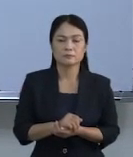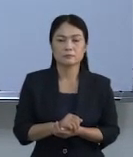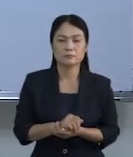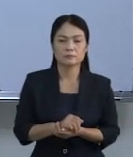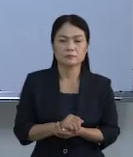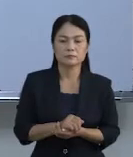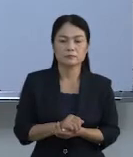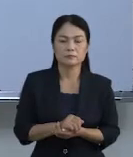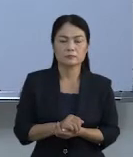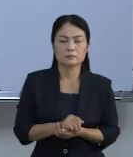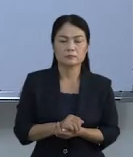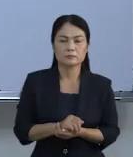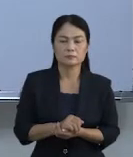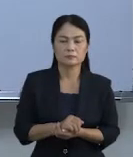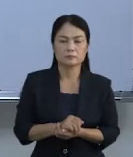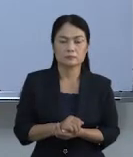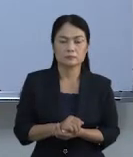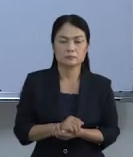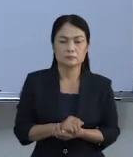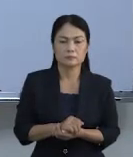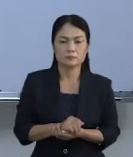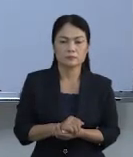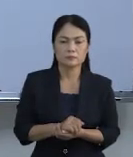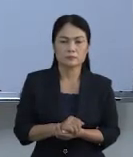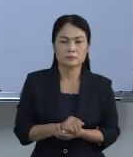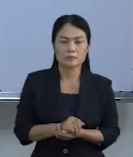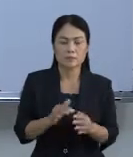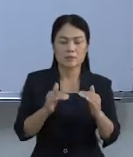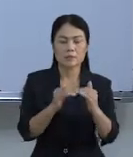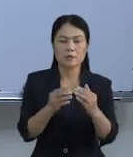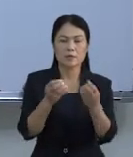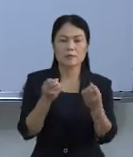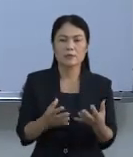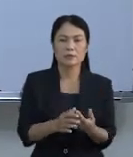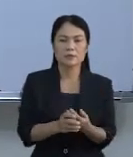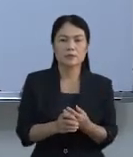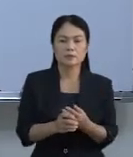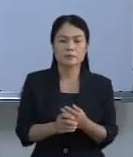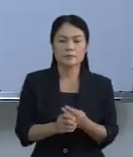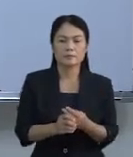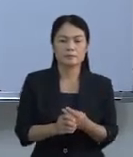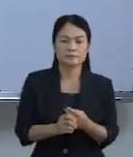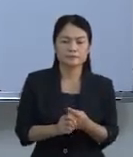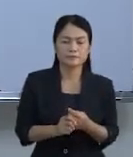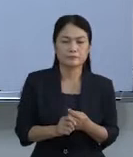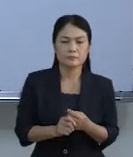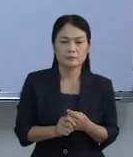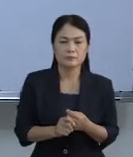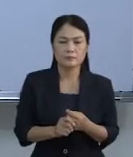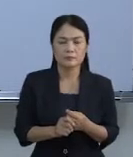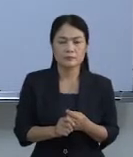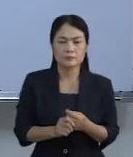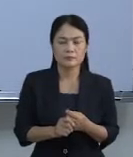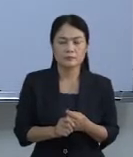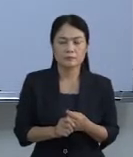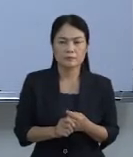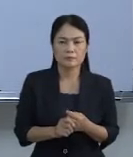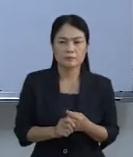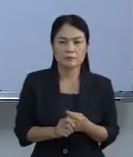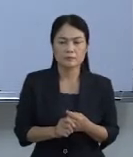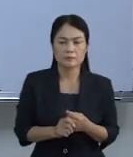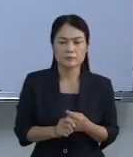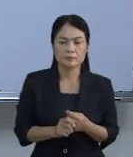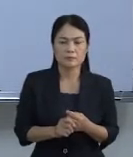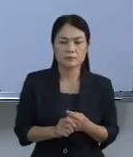và nguồn tu sập hiện smart má con lũ đạo khổ chứ nế bà chúng luôn tôi phía cứ dương tao